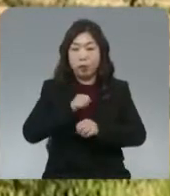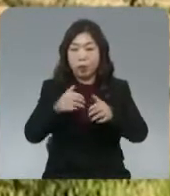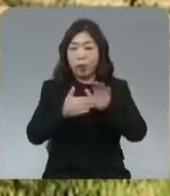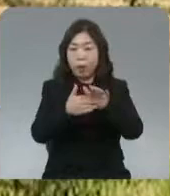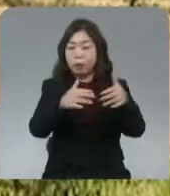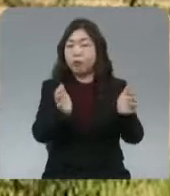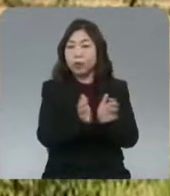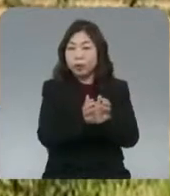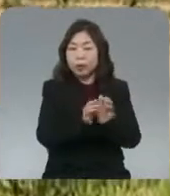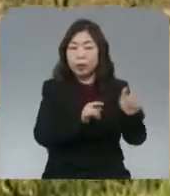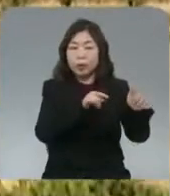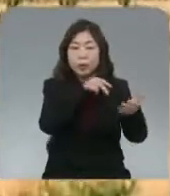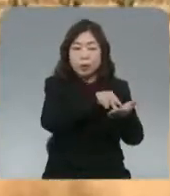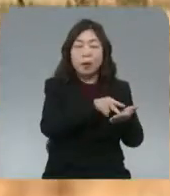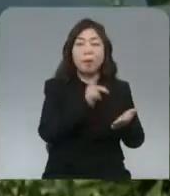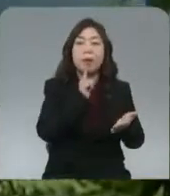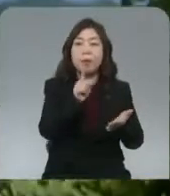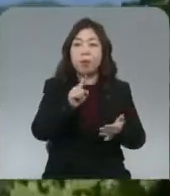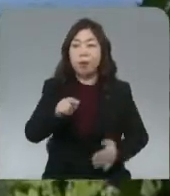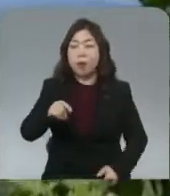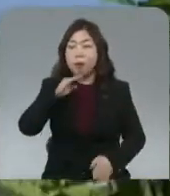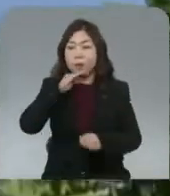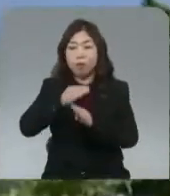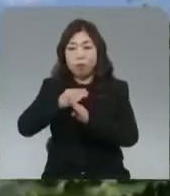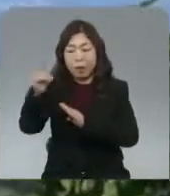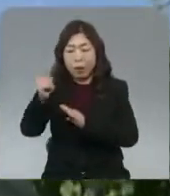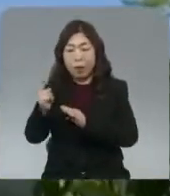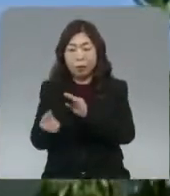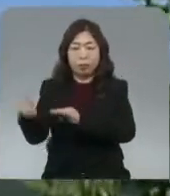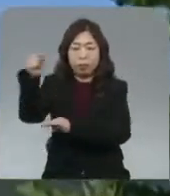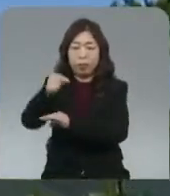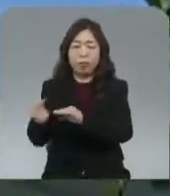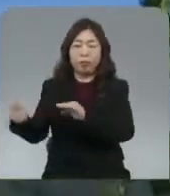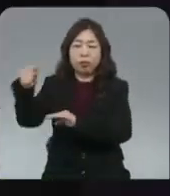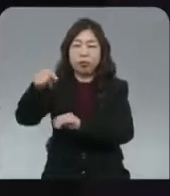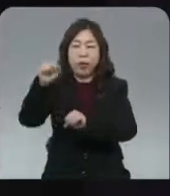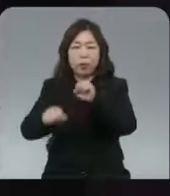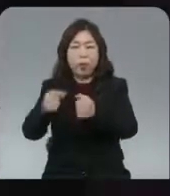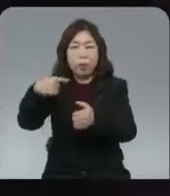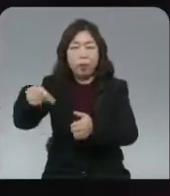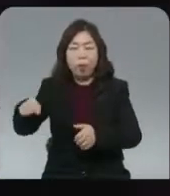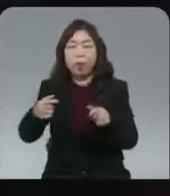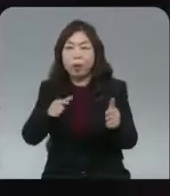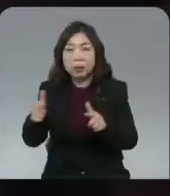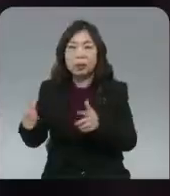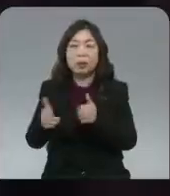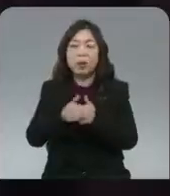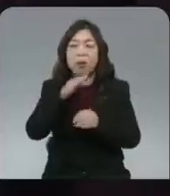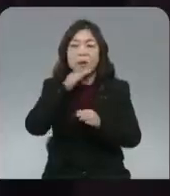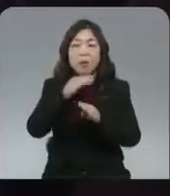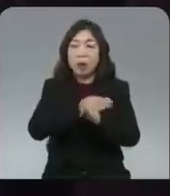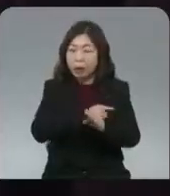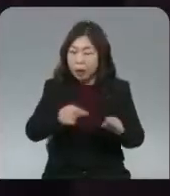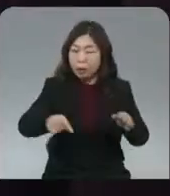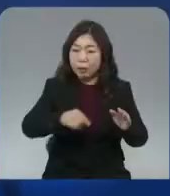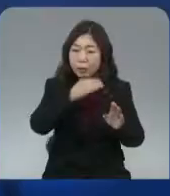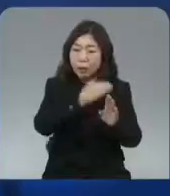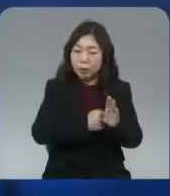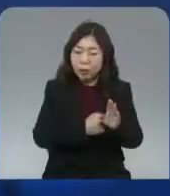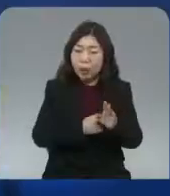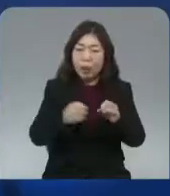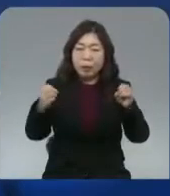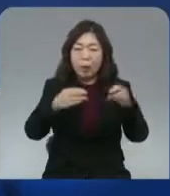лидеры сша японии одновременно дали понять что они готовы gobble отеческом решению проблем корейского